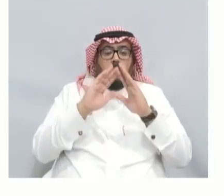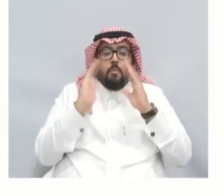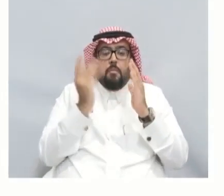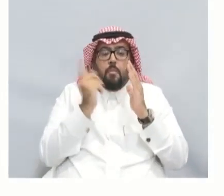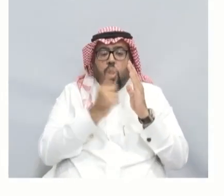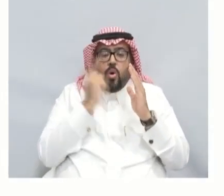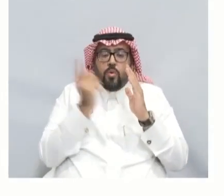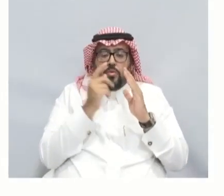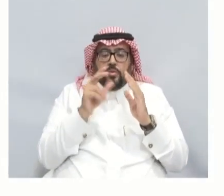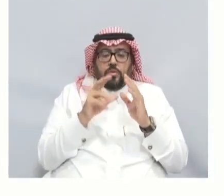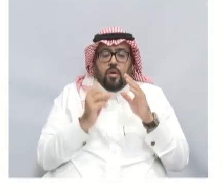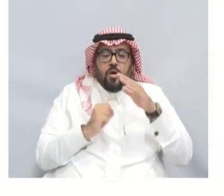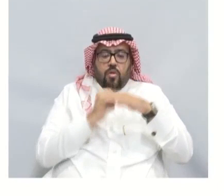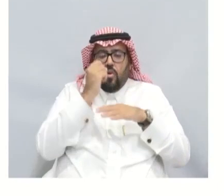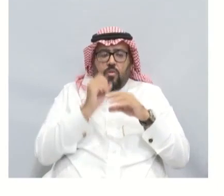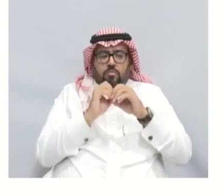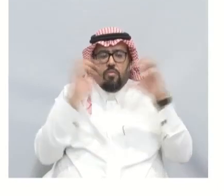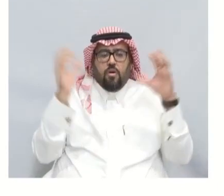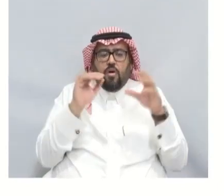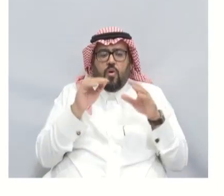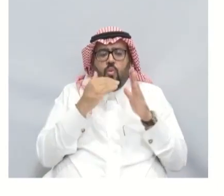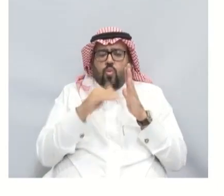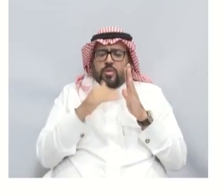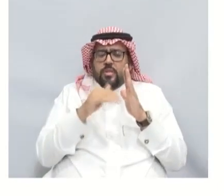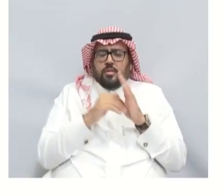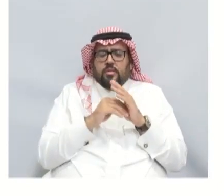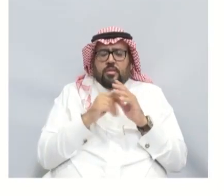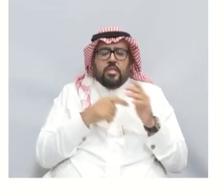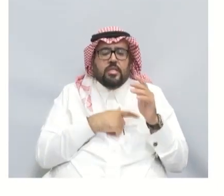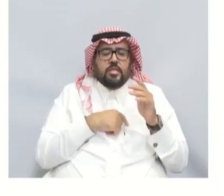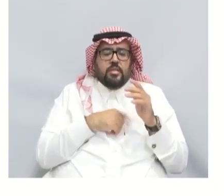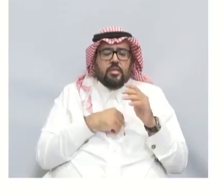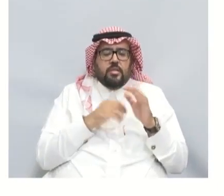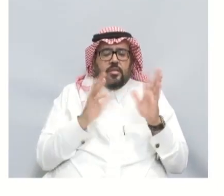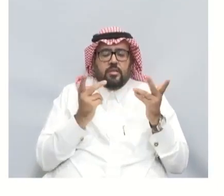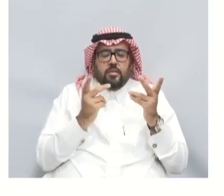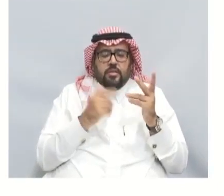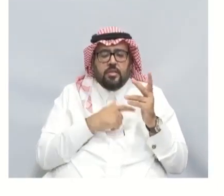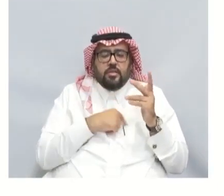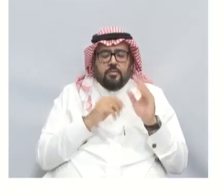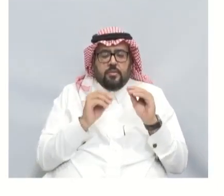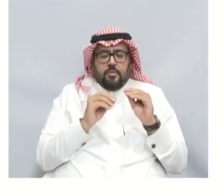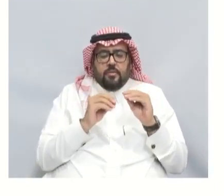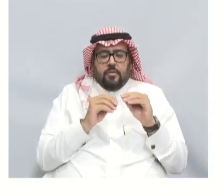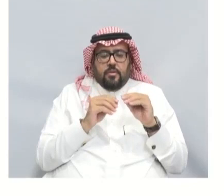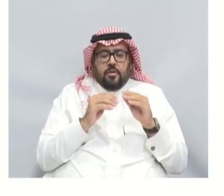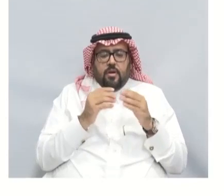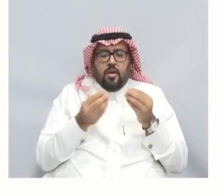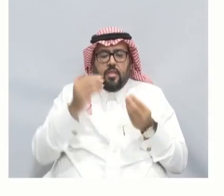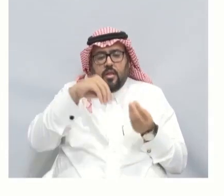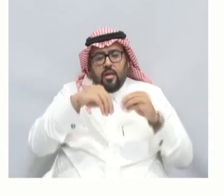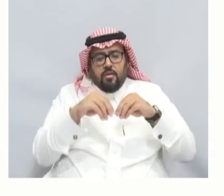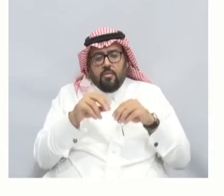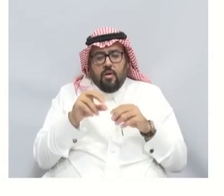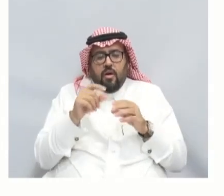ويكون ثورانه ماذا؟ متوسط. سبب التسمية، ما هو السبب في تسمية هذا البركان؟ تراكم